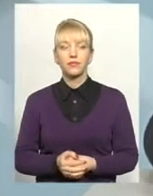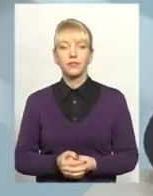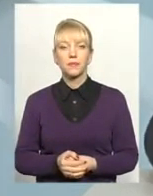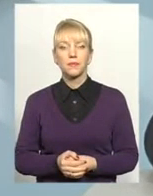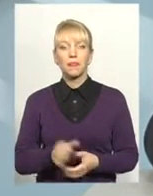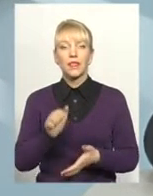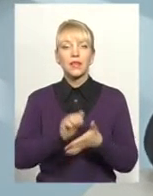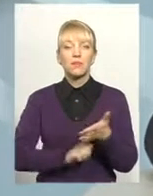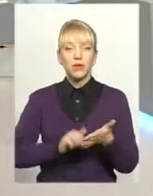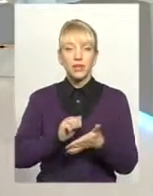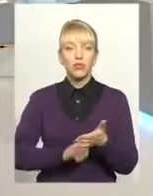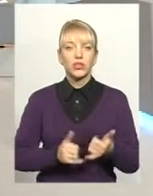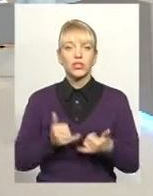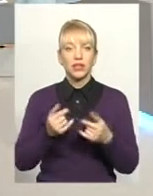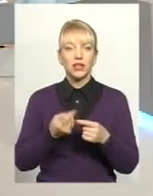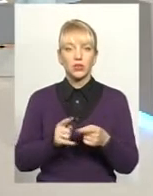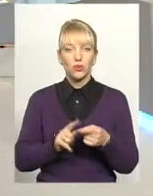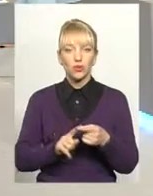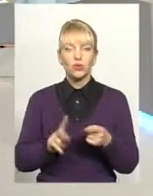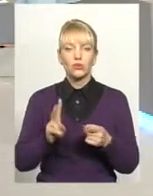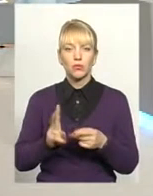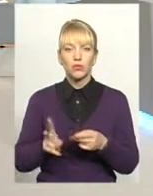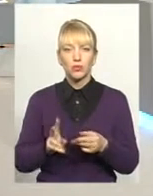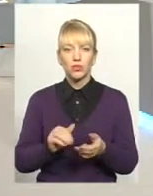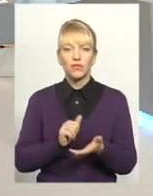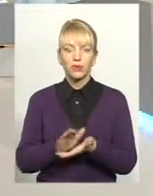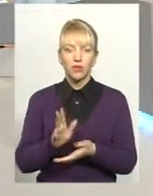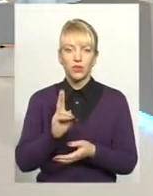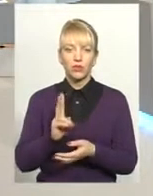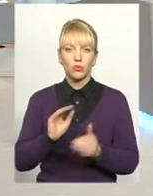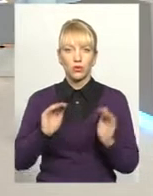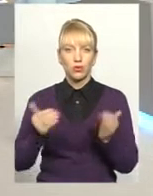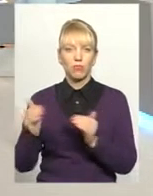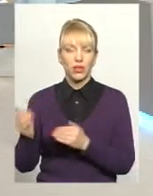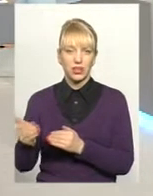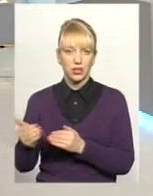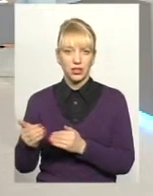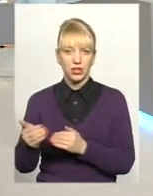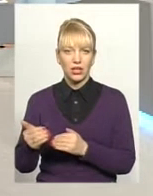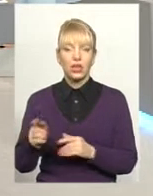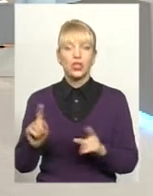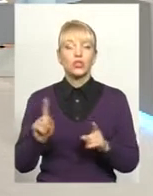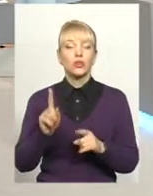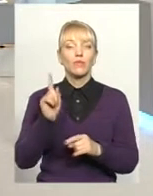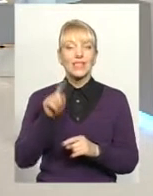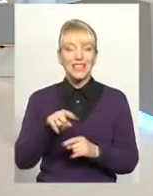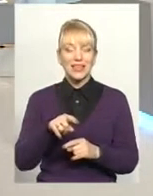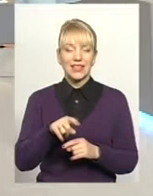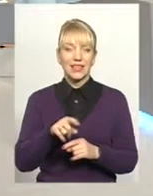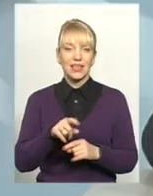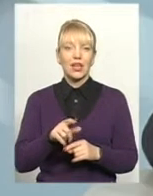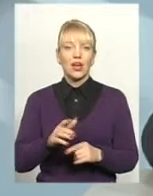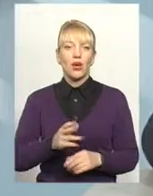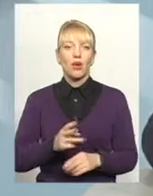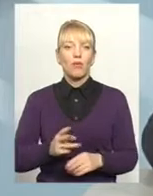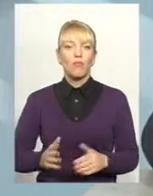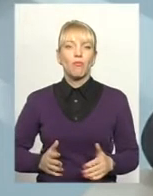приводи для того, щоб комусь відмовити, комусь обмежити, щоб все-таки простимулювати, щоб люди